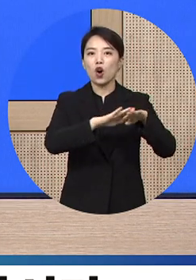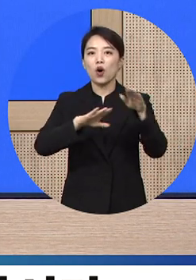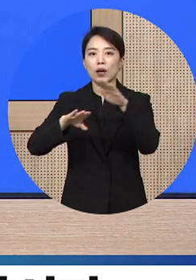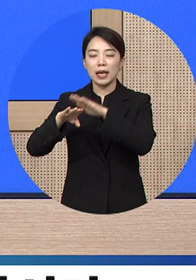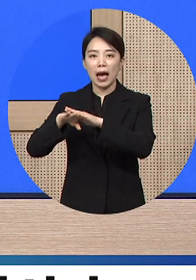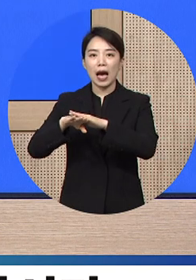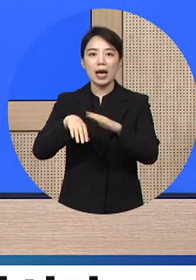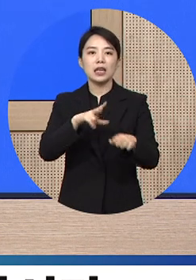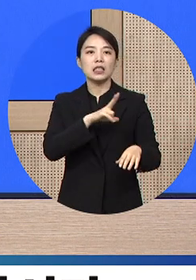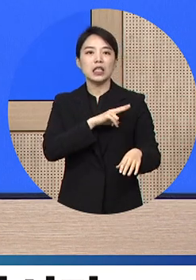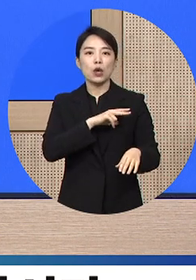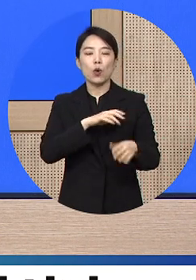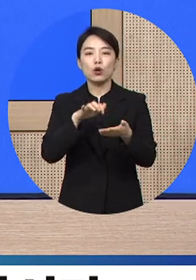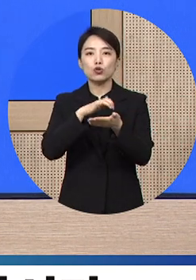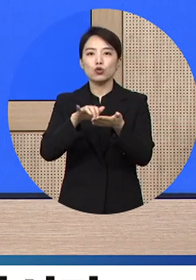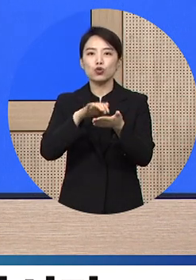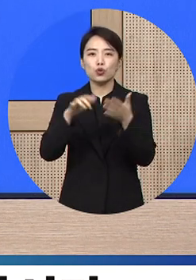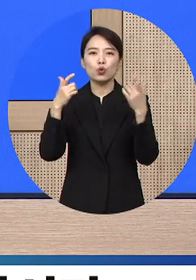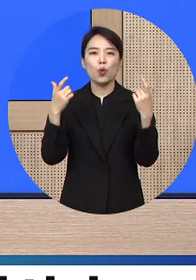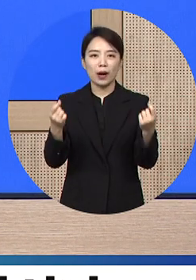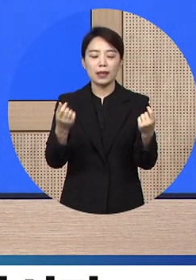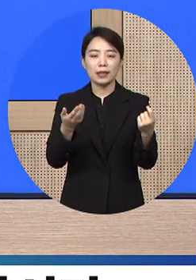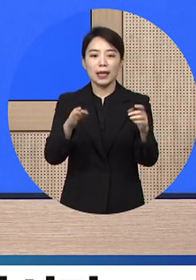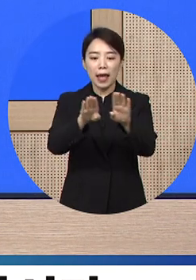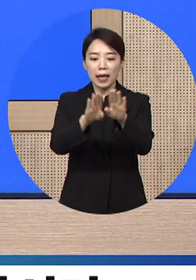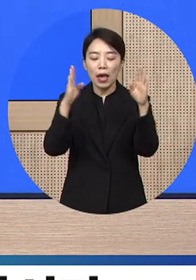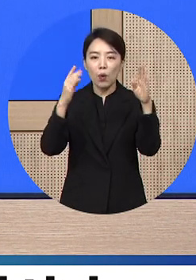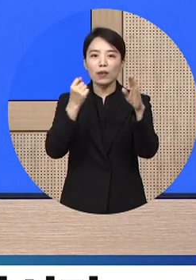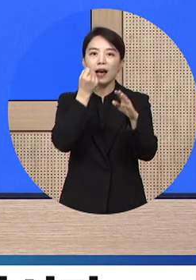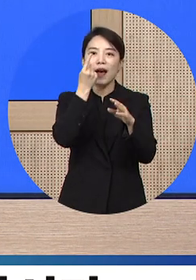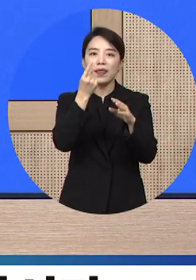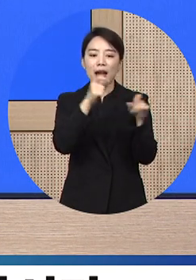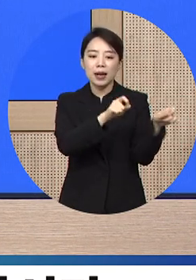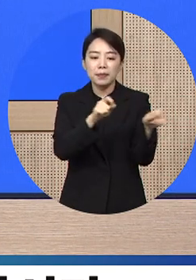상황에서 비록 개원은 한 달 보름 늦었지만 그 이후에